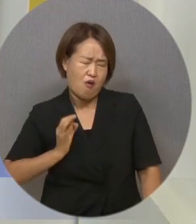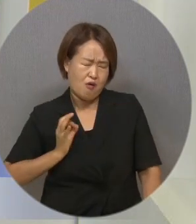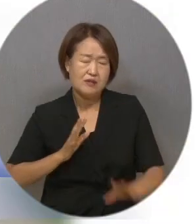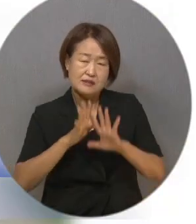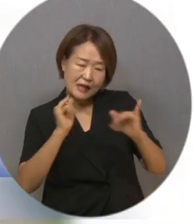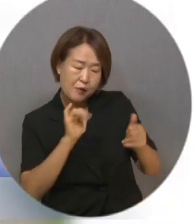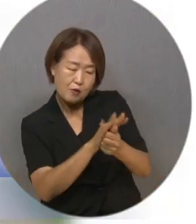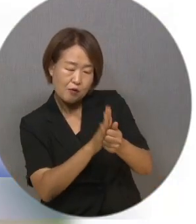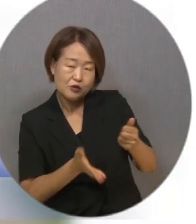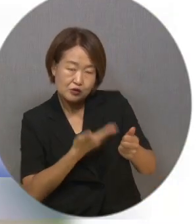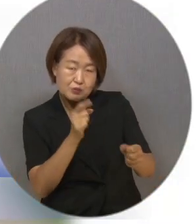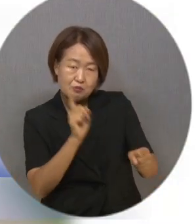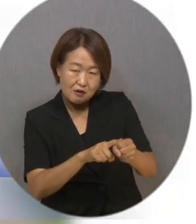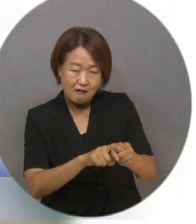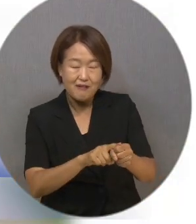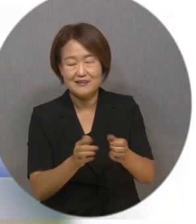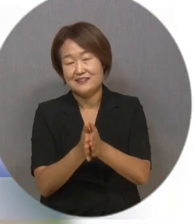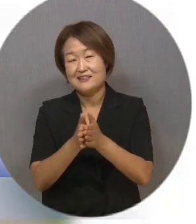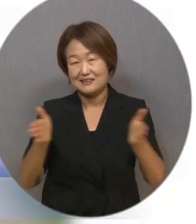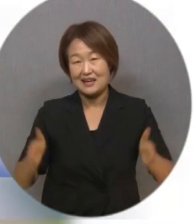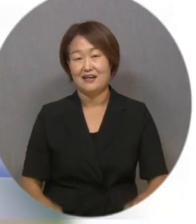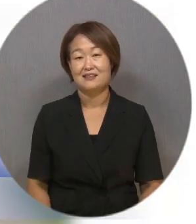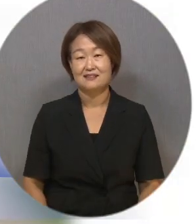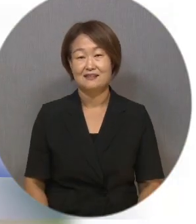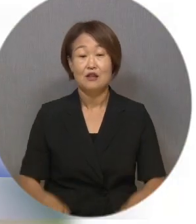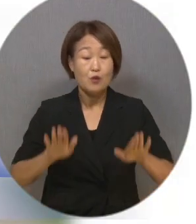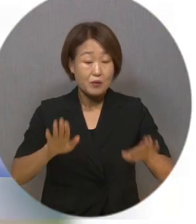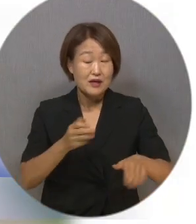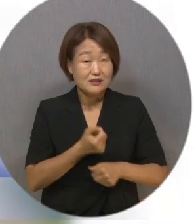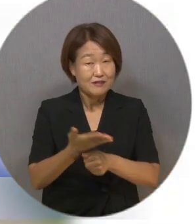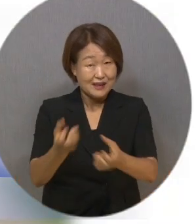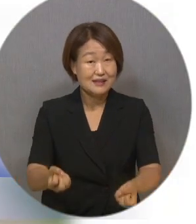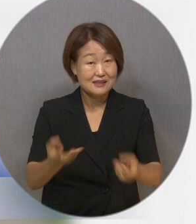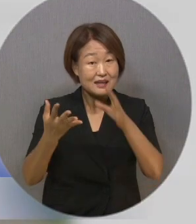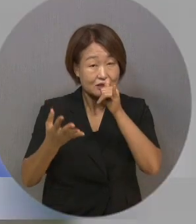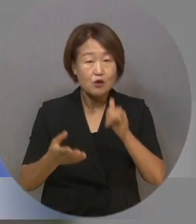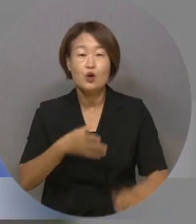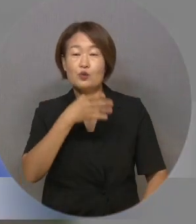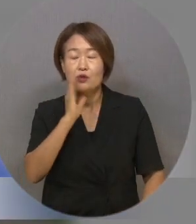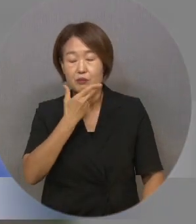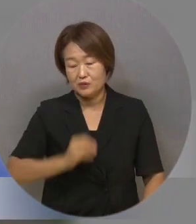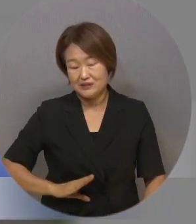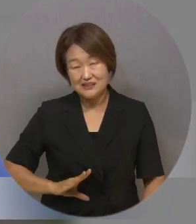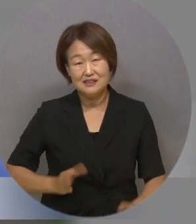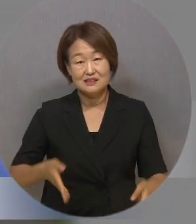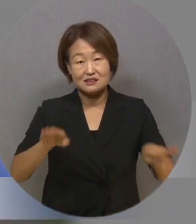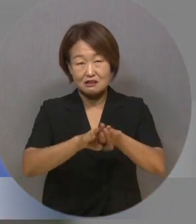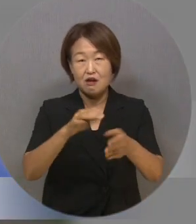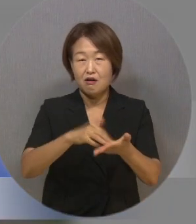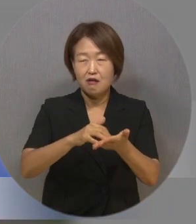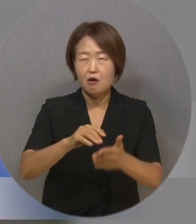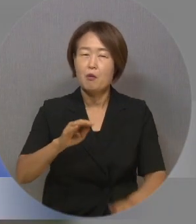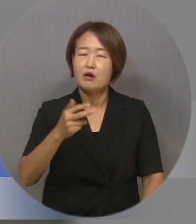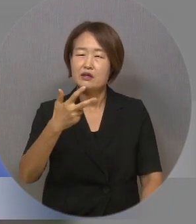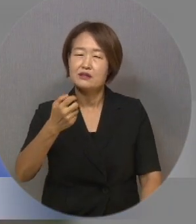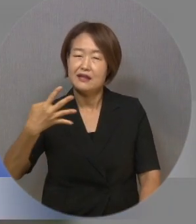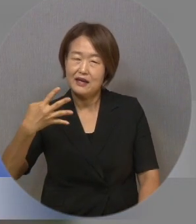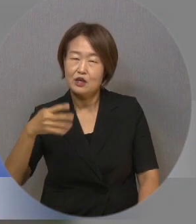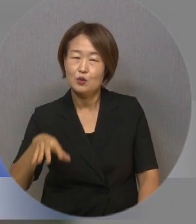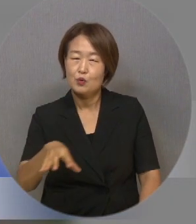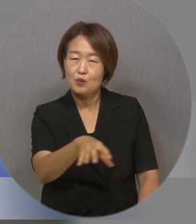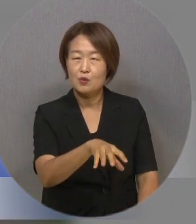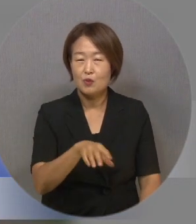나섰습니다 이에 두 기간은 전달식을 갖고 노인복지시설 등 이런 4개소에 에어